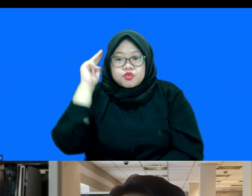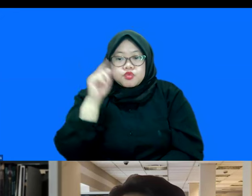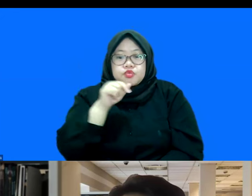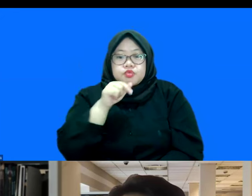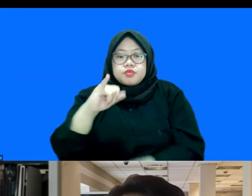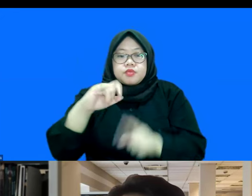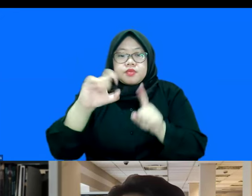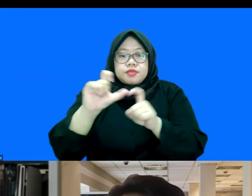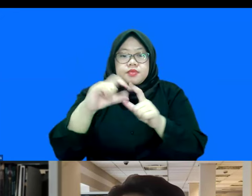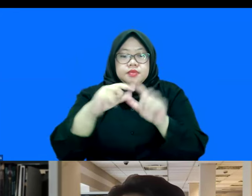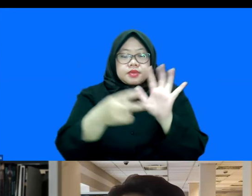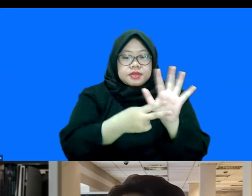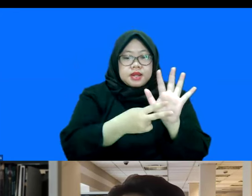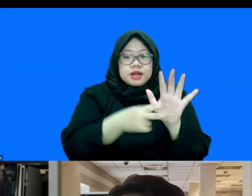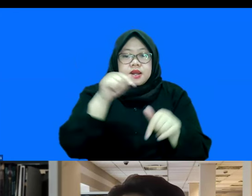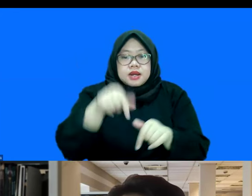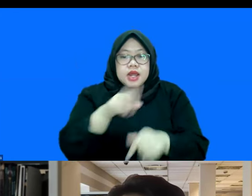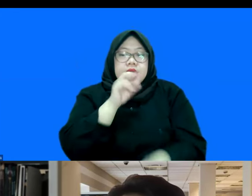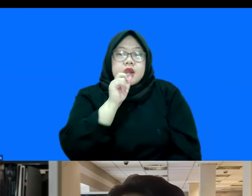Ihsan, sejauh mana rekomendasi